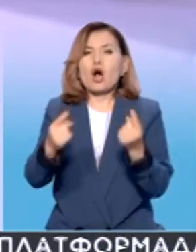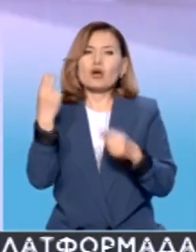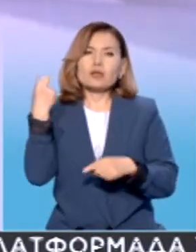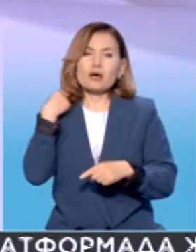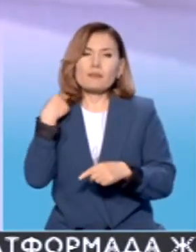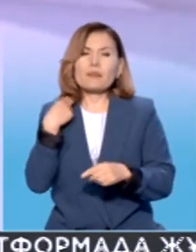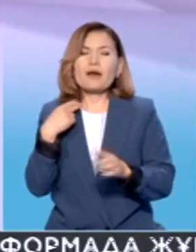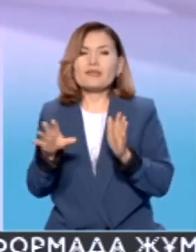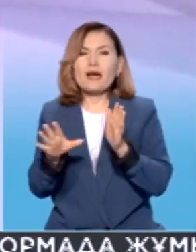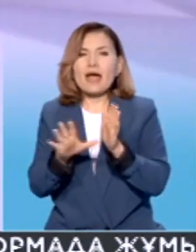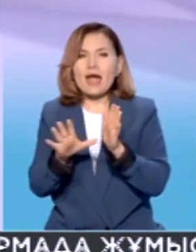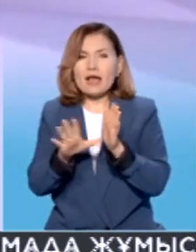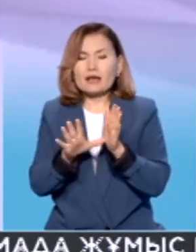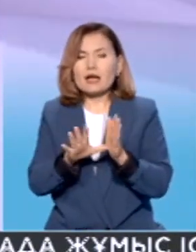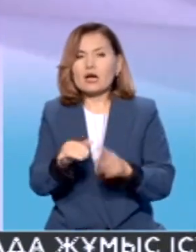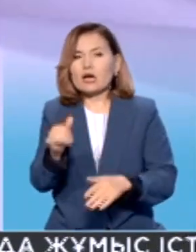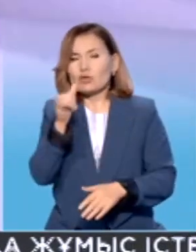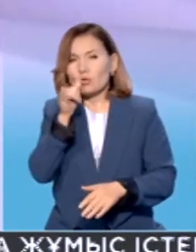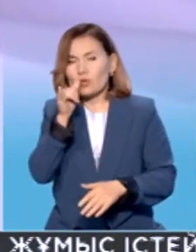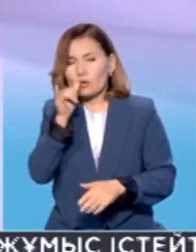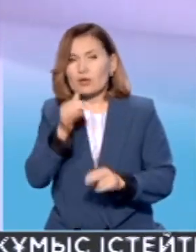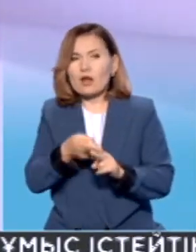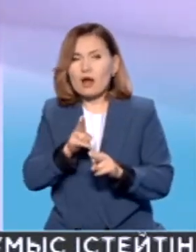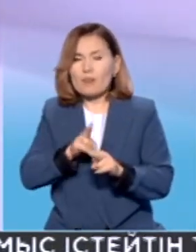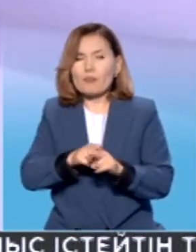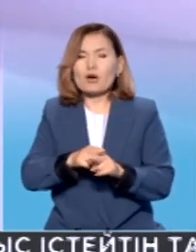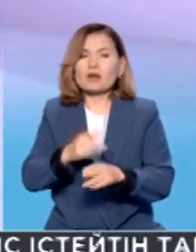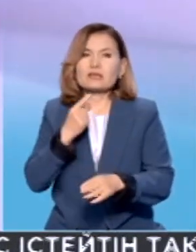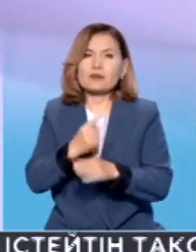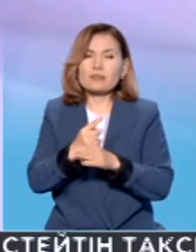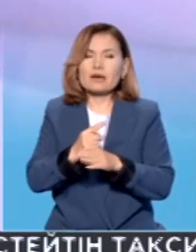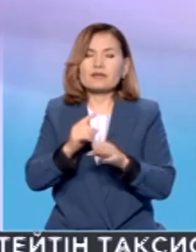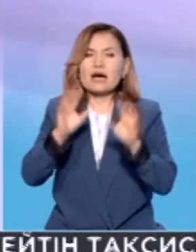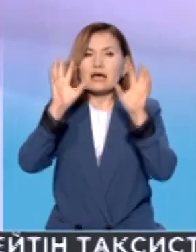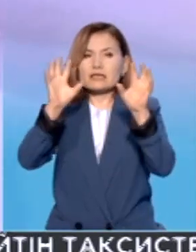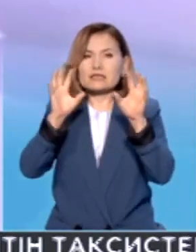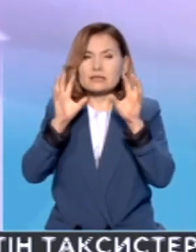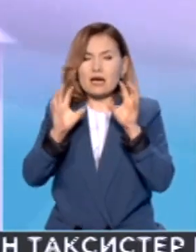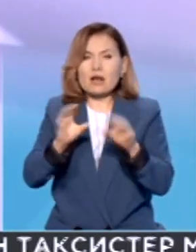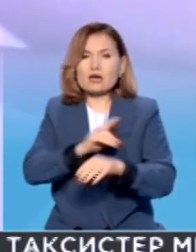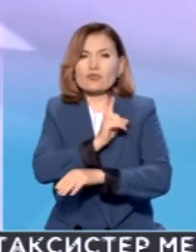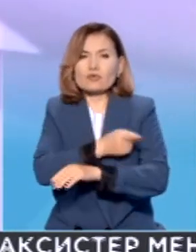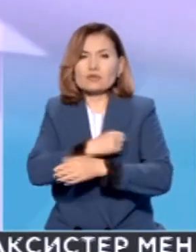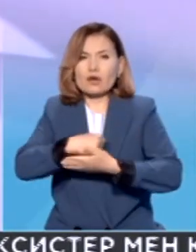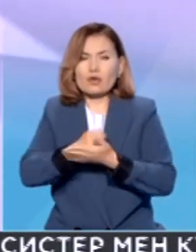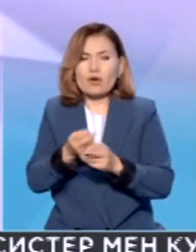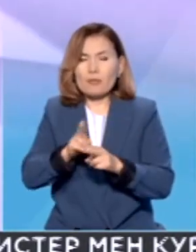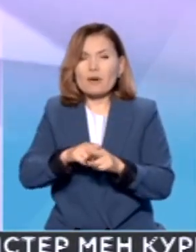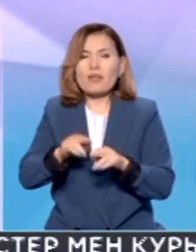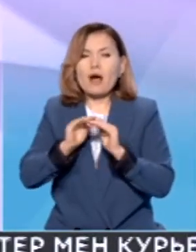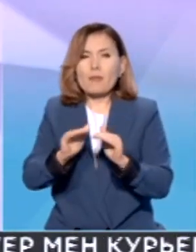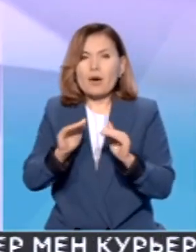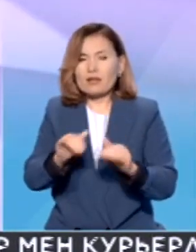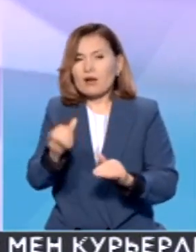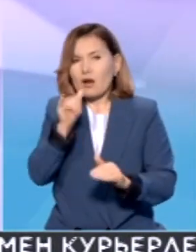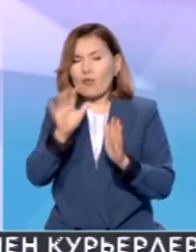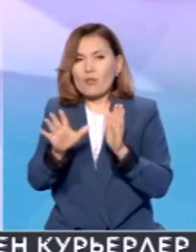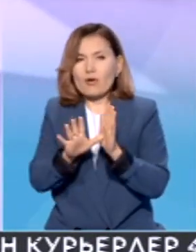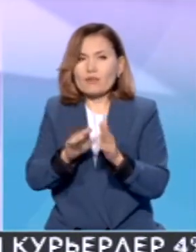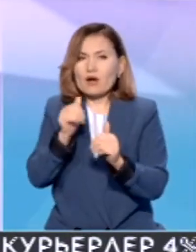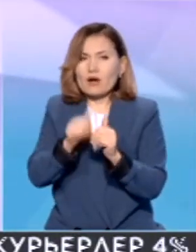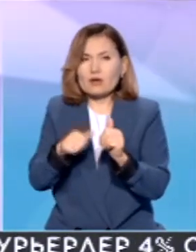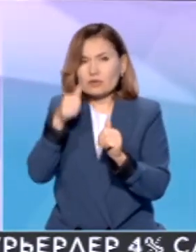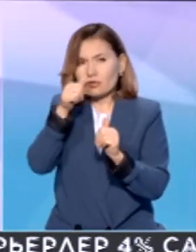Ұлыбританияда электронды темекі туралы заң талаптары күшейтіледі. Өйткені балалар арасында вейп шегетіндердің қатары күн санап артып